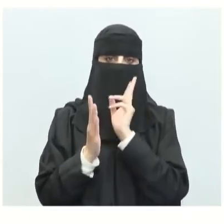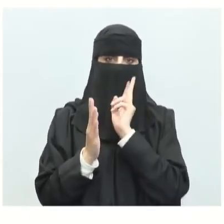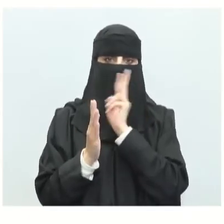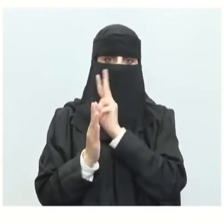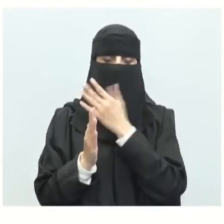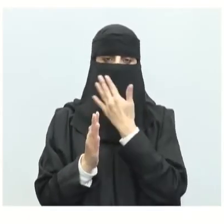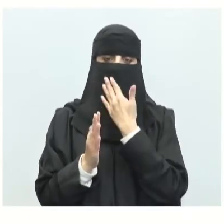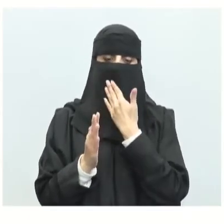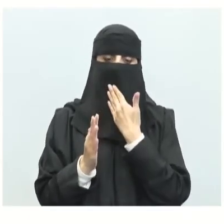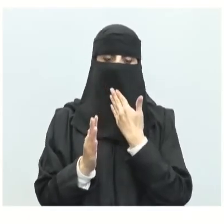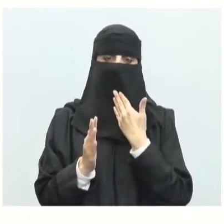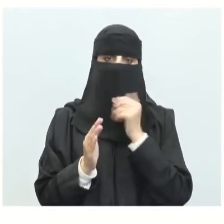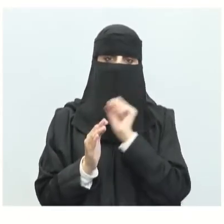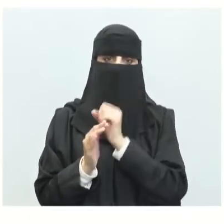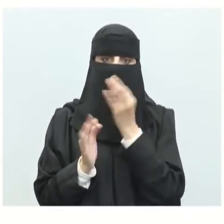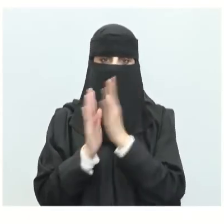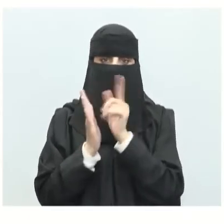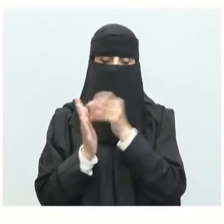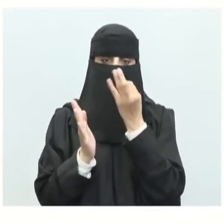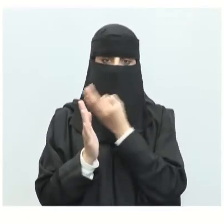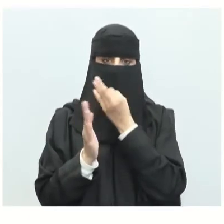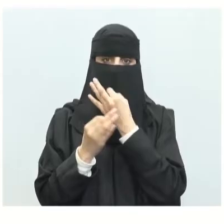الحضور بحديث الكتاب